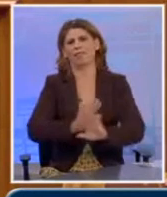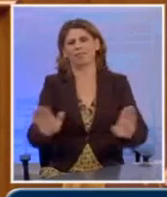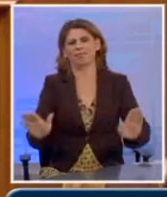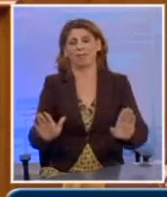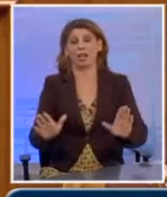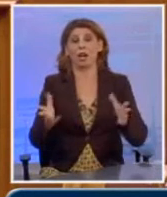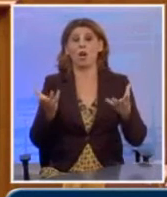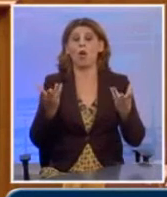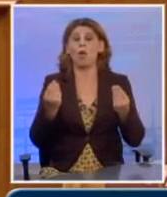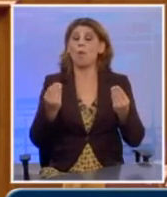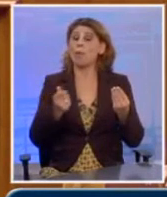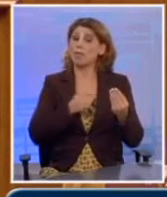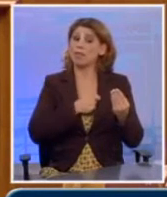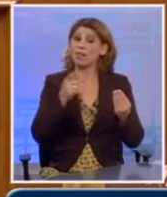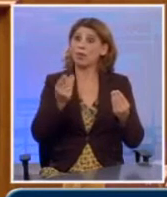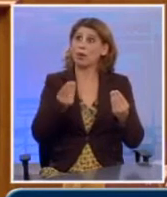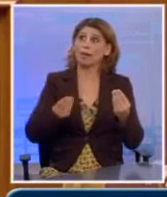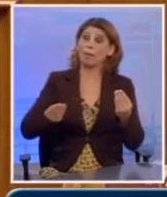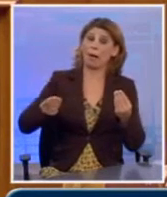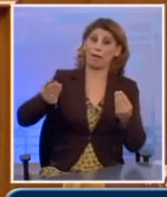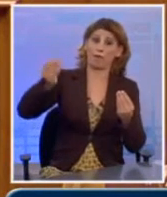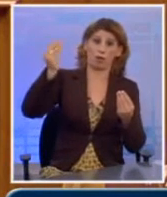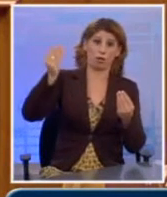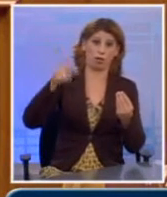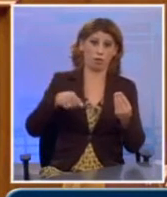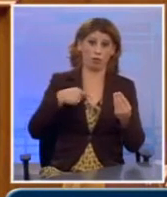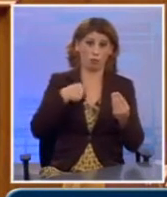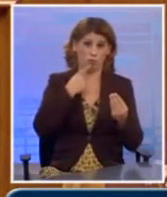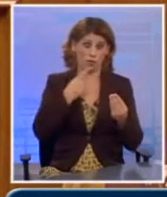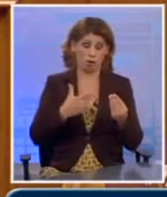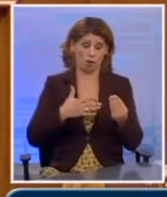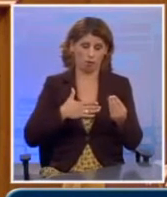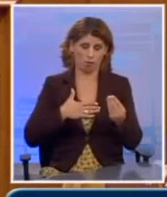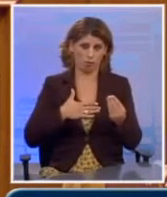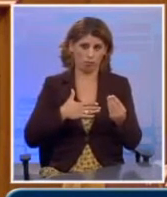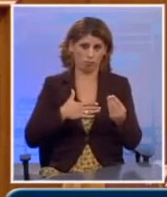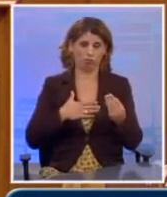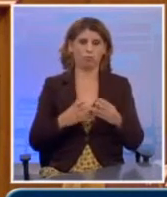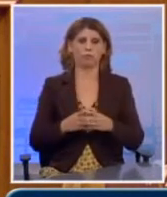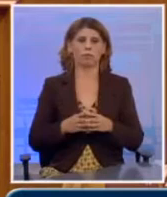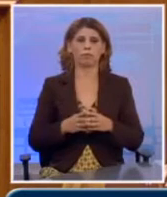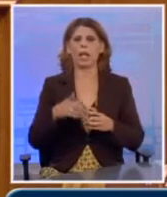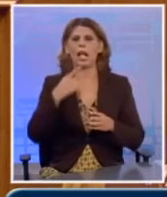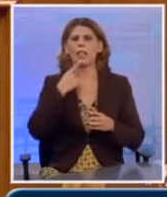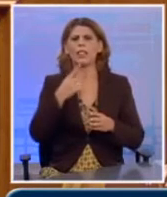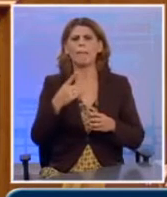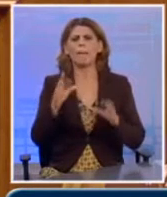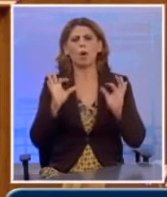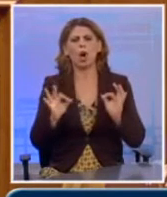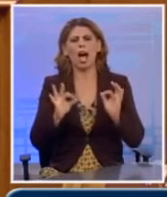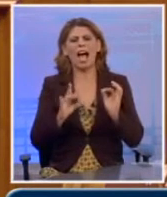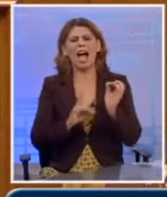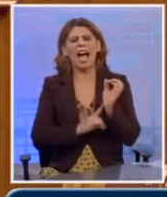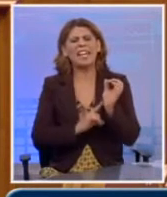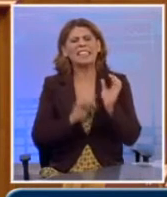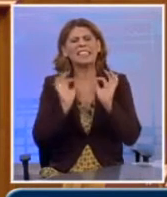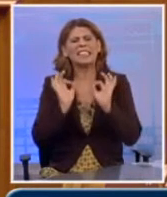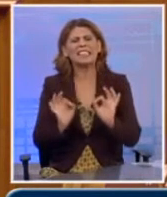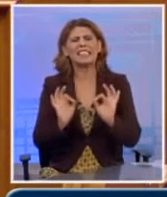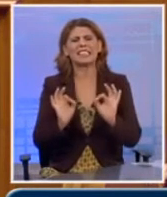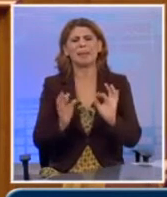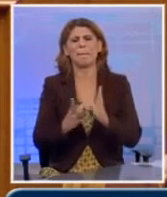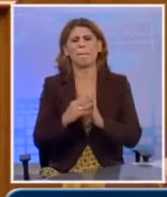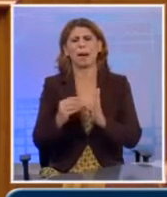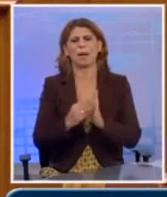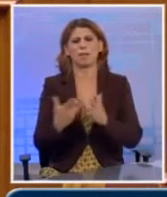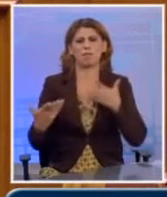Επειδή πολλοί θα το θεωρήσουν υπερβολικά, θα θεωρήσουν υπερβολικά αυτά που λέω, θα αναφέρω μερικά χαρακτηριστικά παραδείγματα από τη σύγχρονη ιστορία